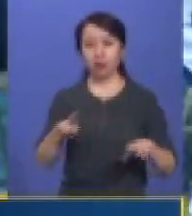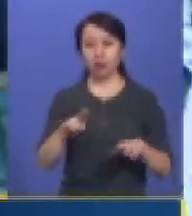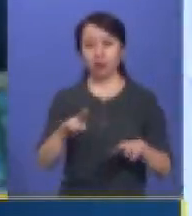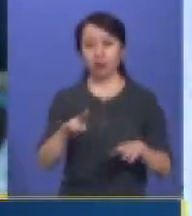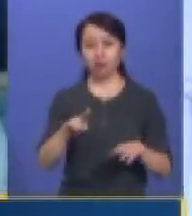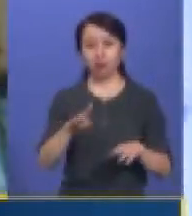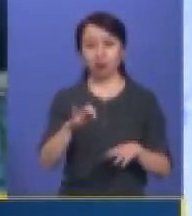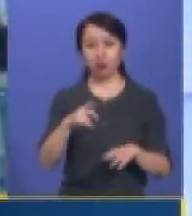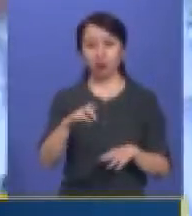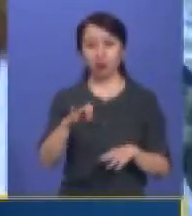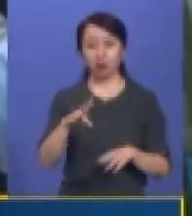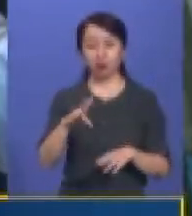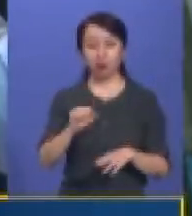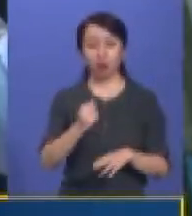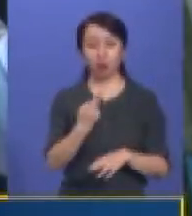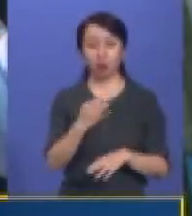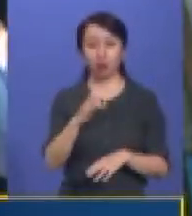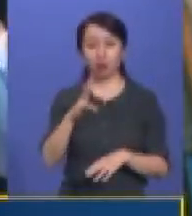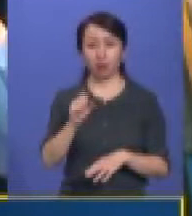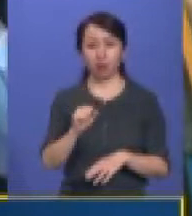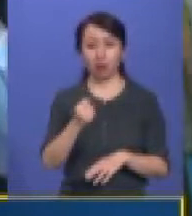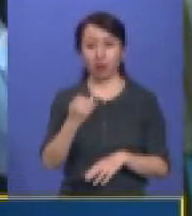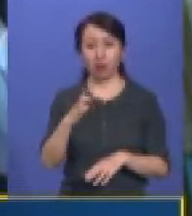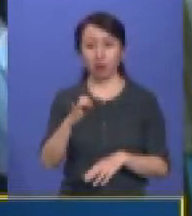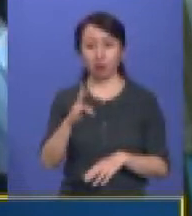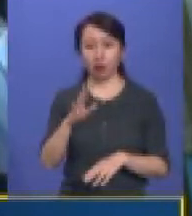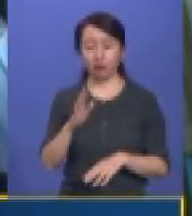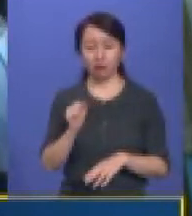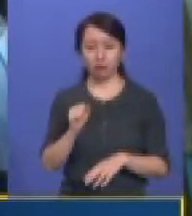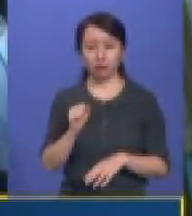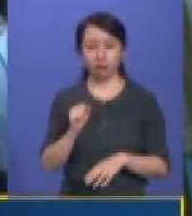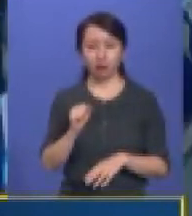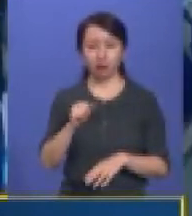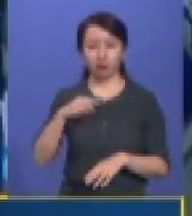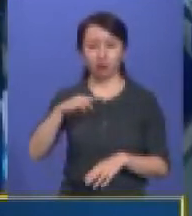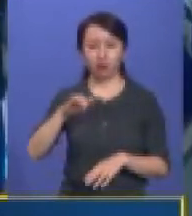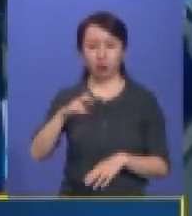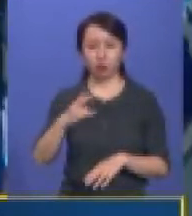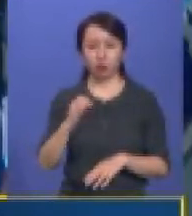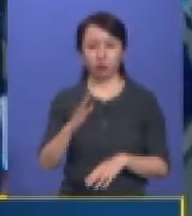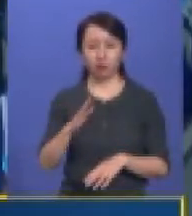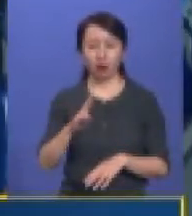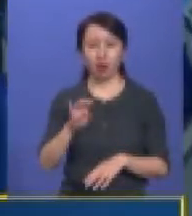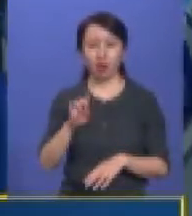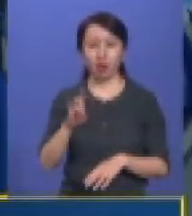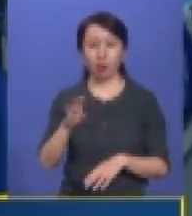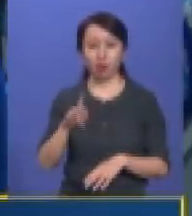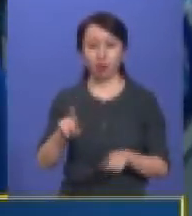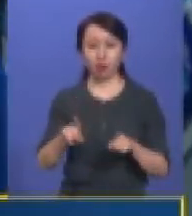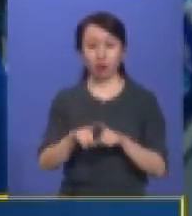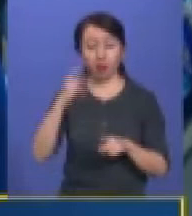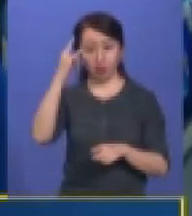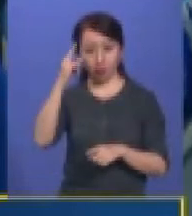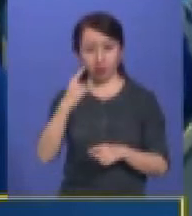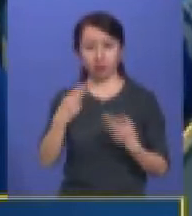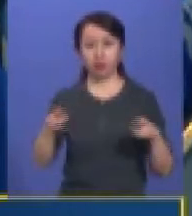филармонии Василя Габидулина, Дамиш Курманкина, Жанат Айтпаев, Светлана Лагвиленко, Асхат Таушев, Еркебулан Карипов. Оркестр казахских